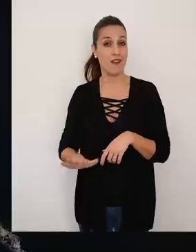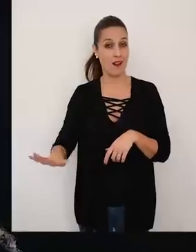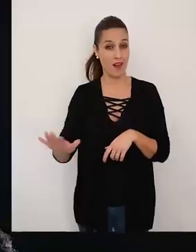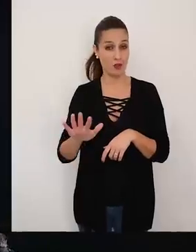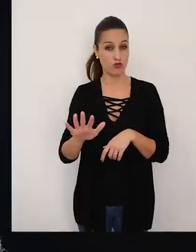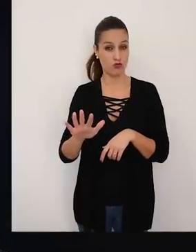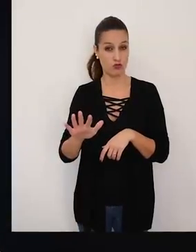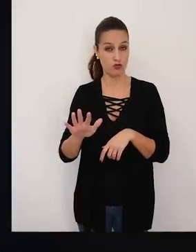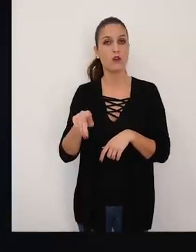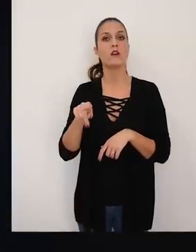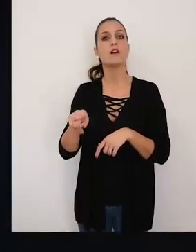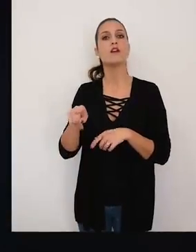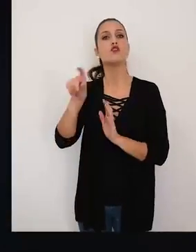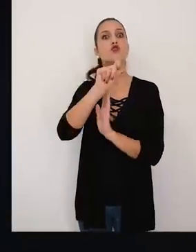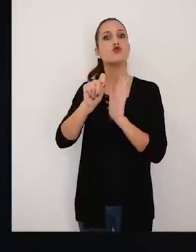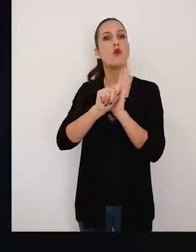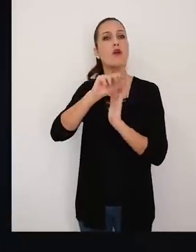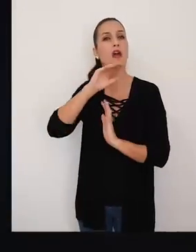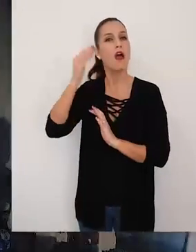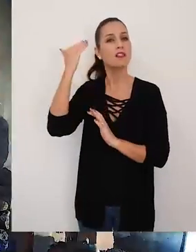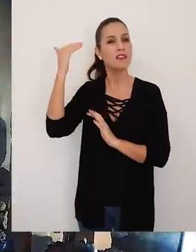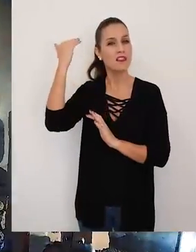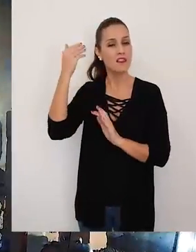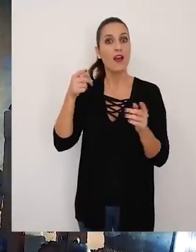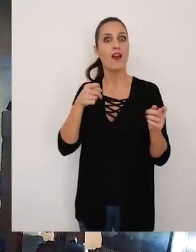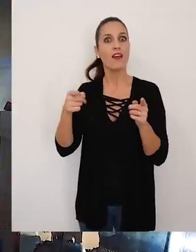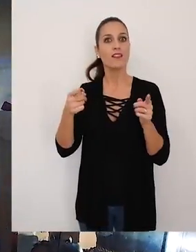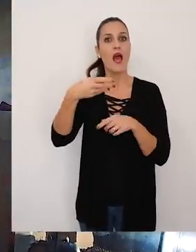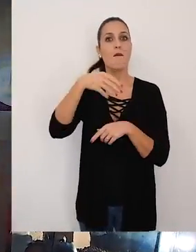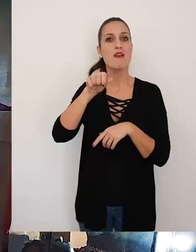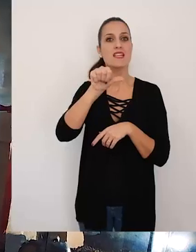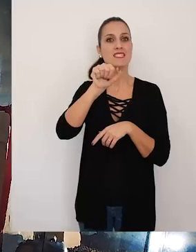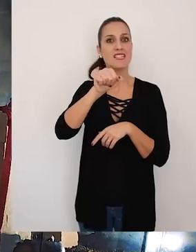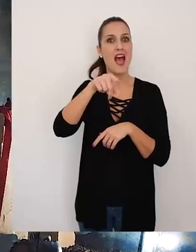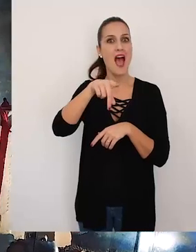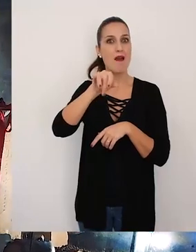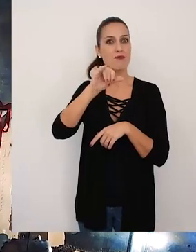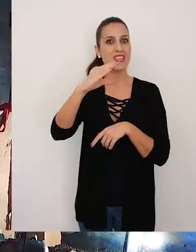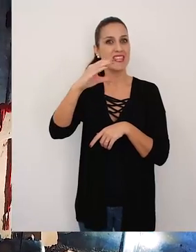Protagonista è il patrimonio storico risalente all'antica città messapica di Vaste.